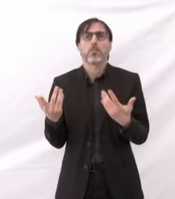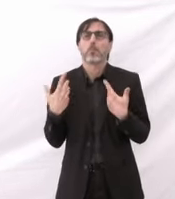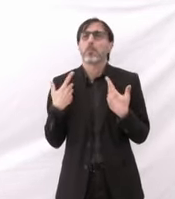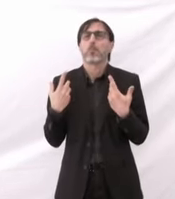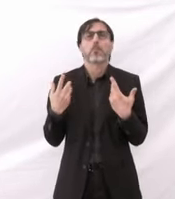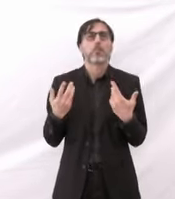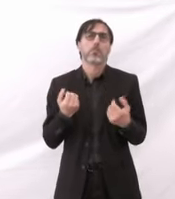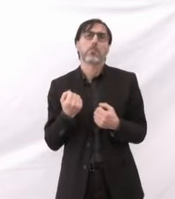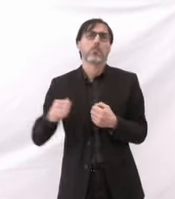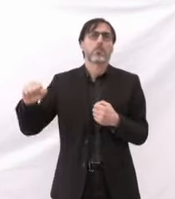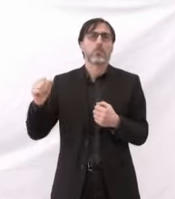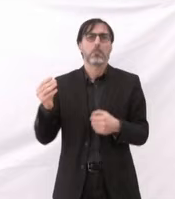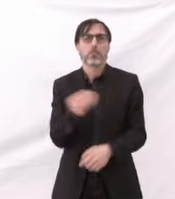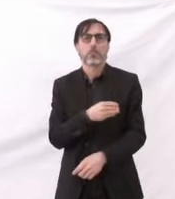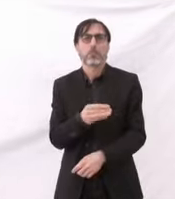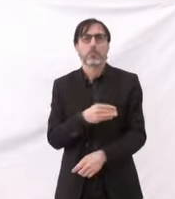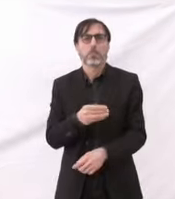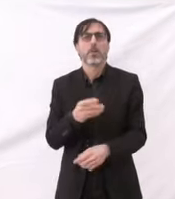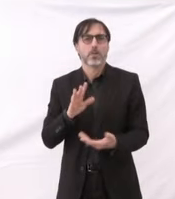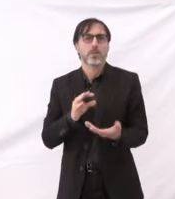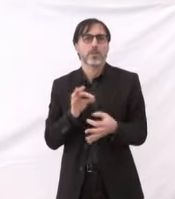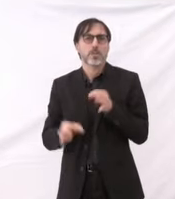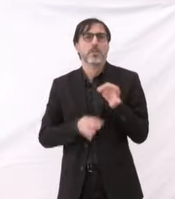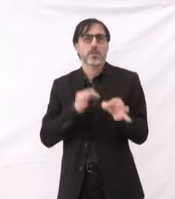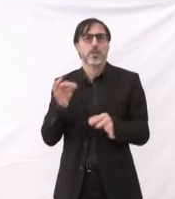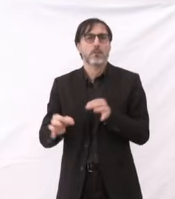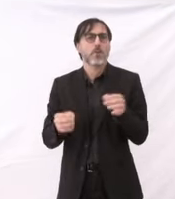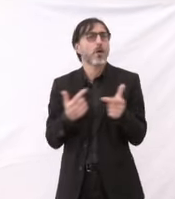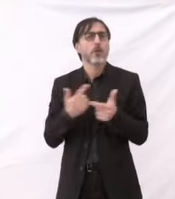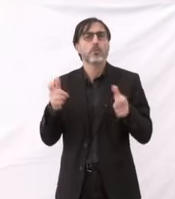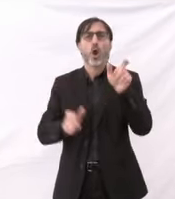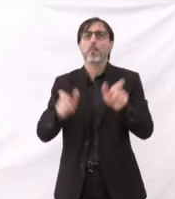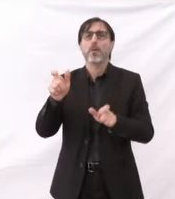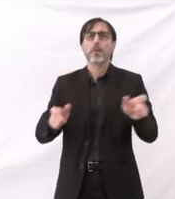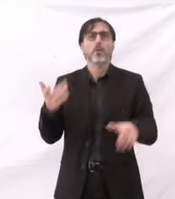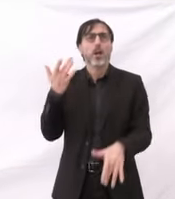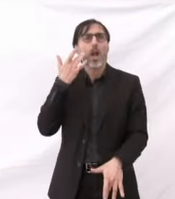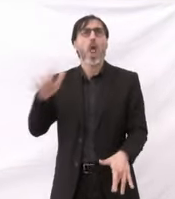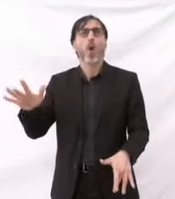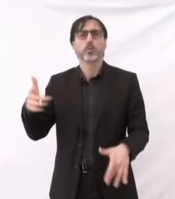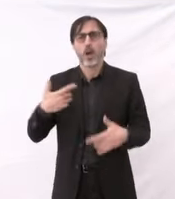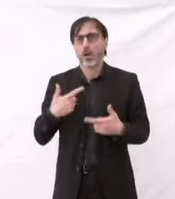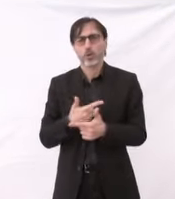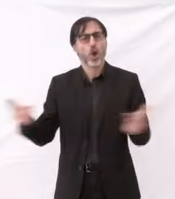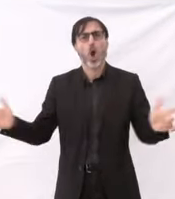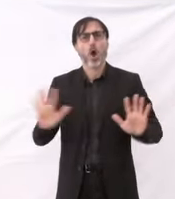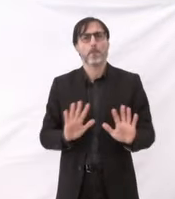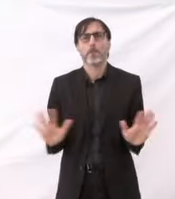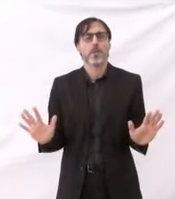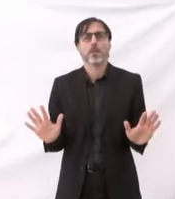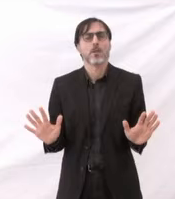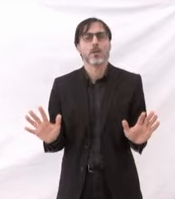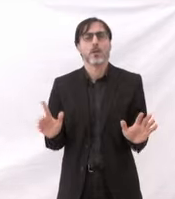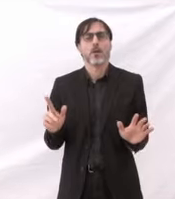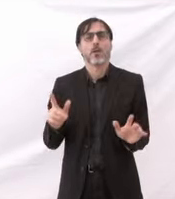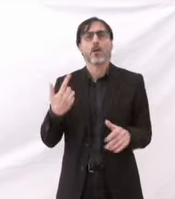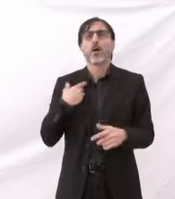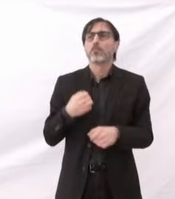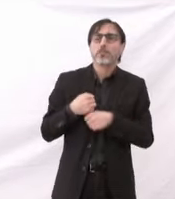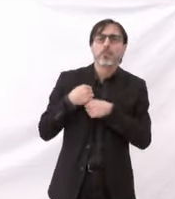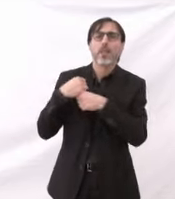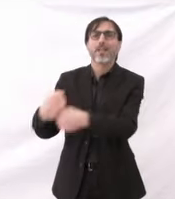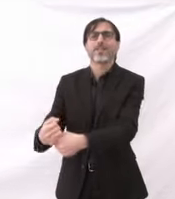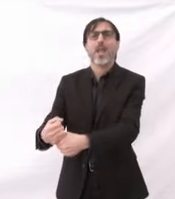non schierarsi. Sono troppi i neutrali, sono troppi quelli che